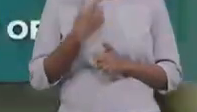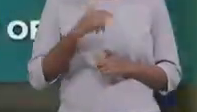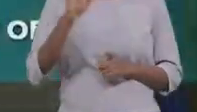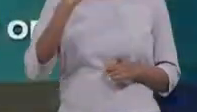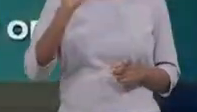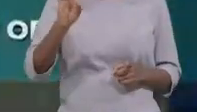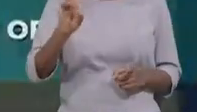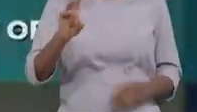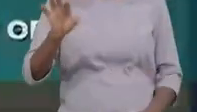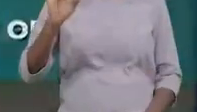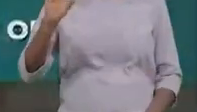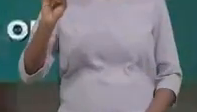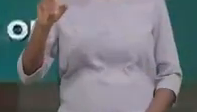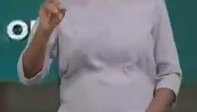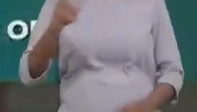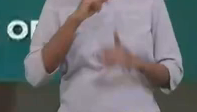s'approprier